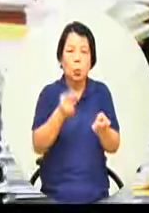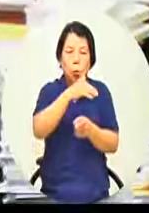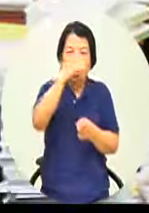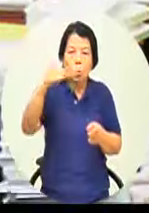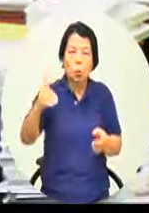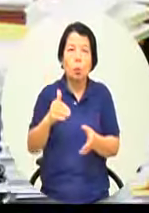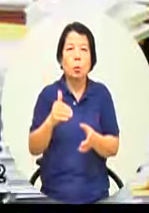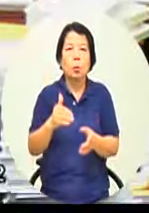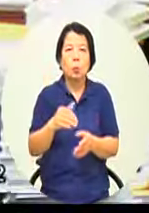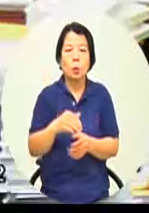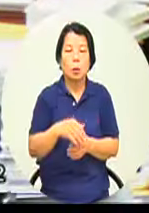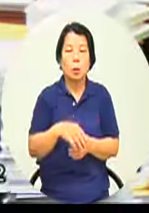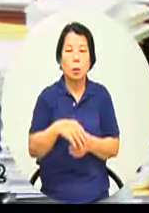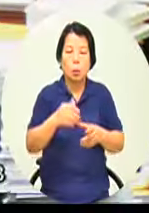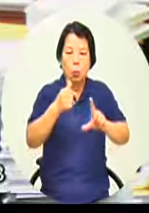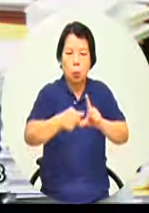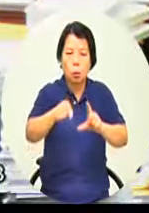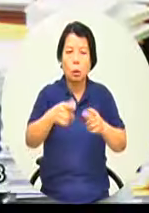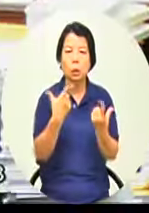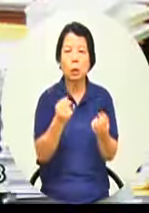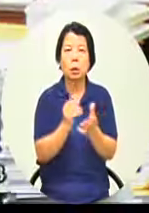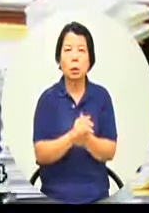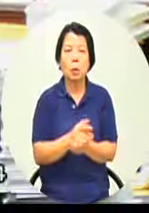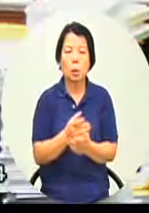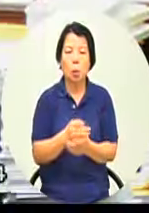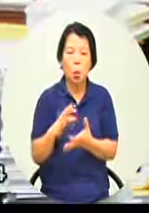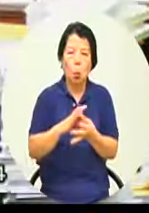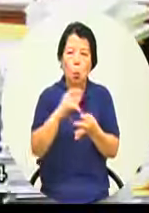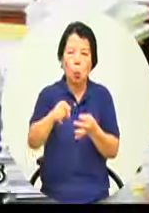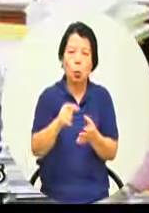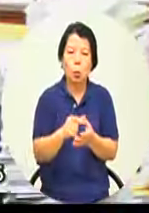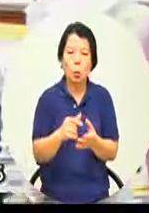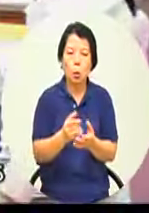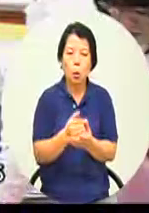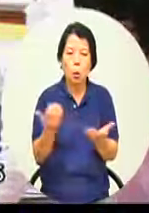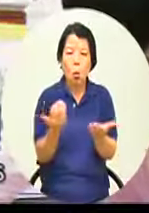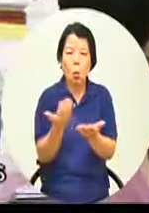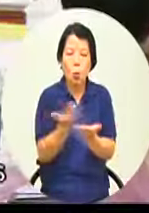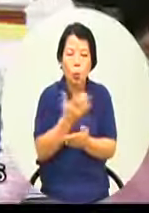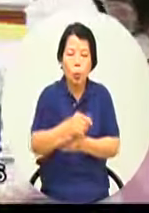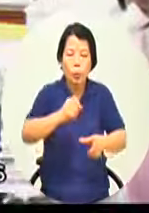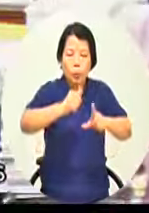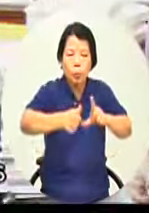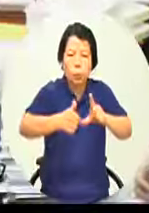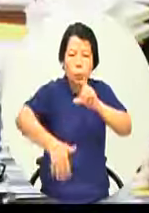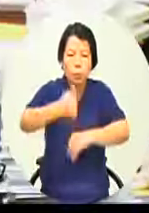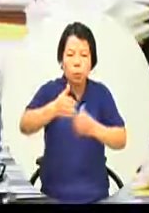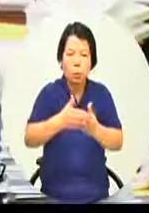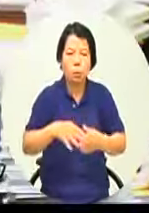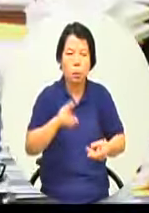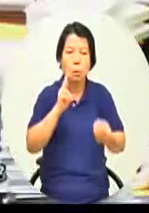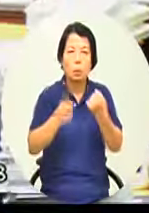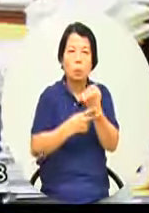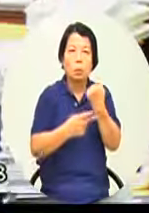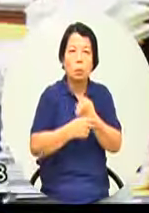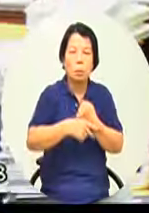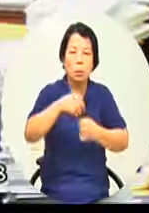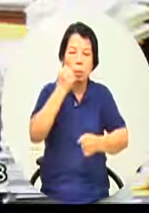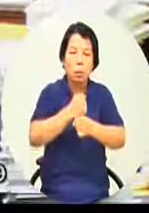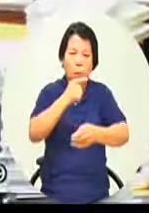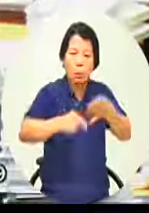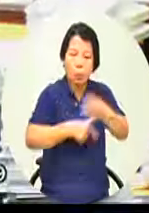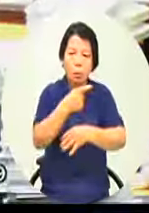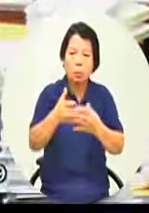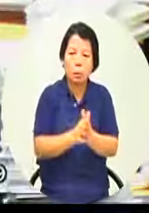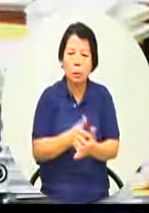情，好，闹了沸沸扬扬，换掉一个区长，然后李干事无所适从，然